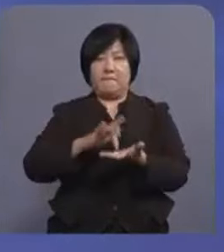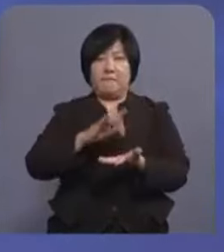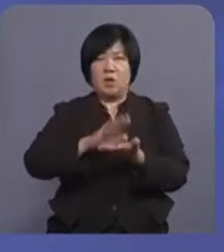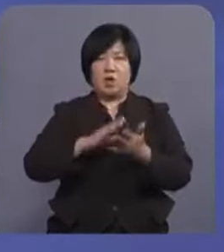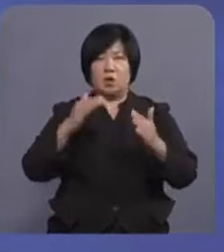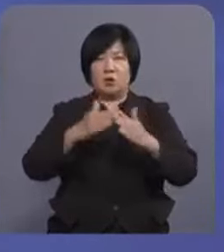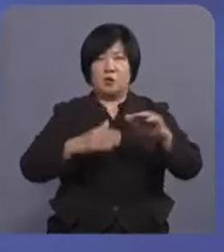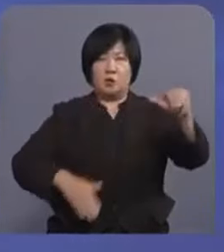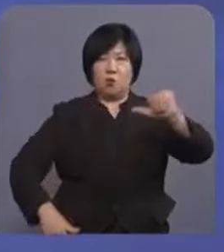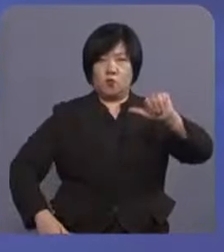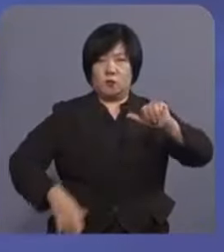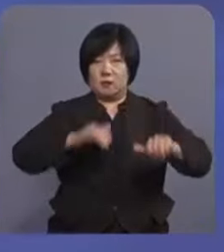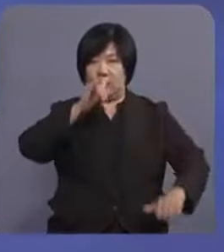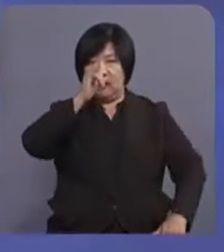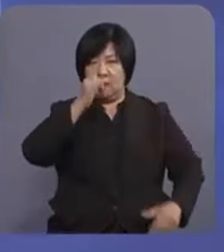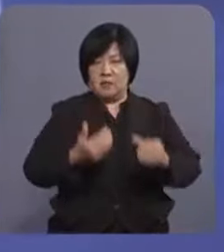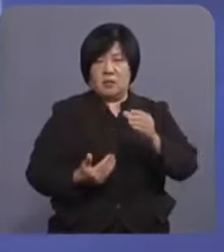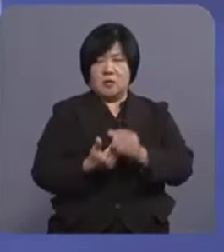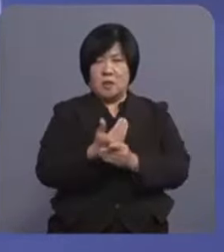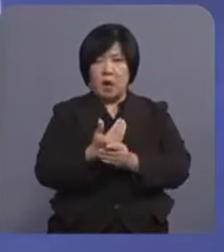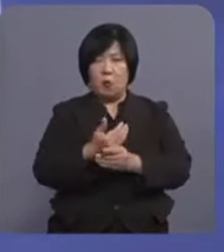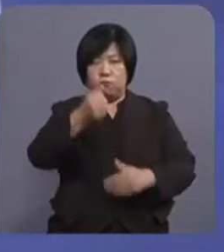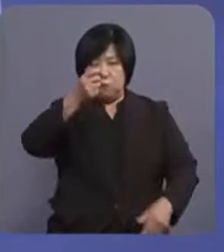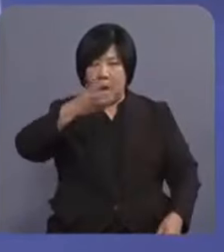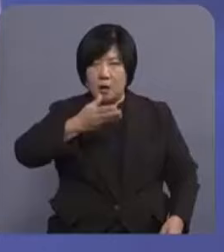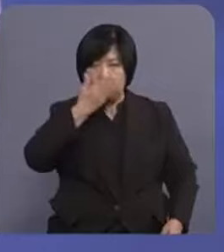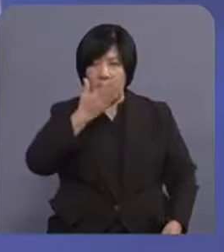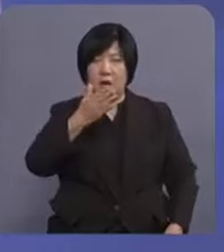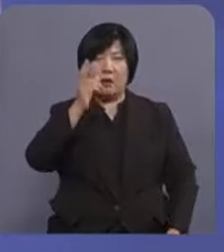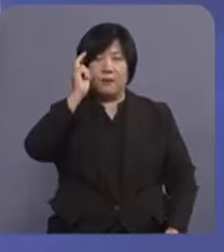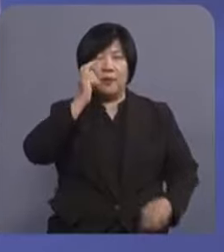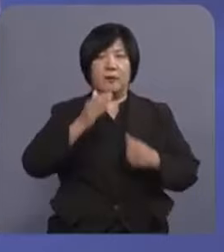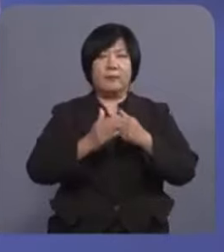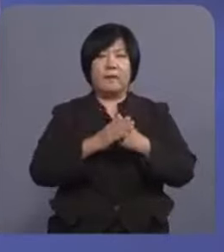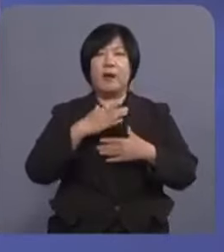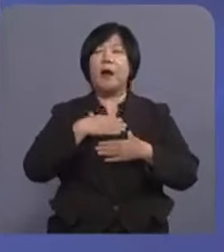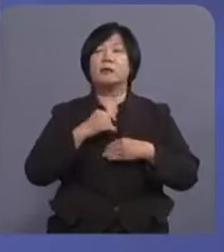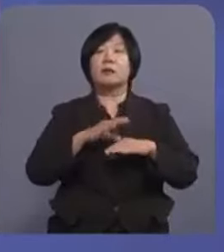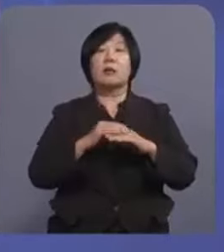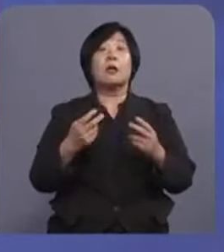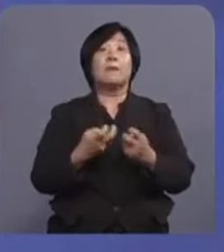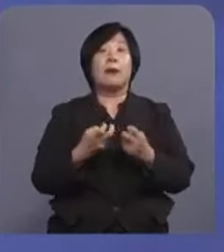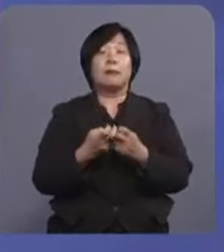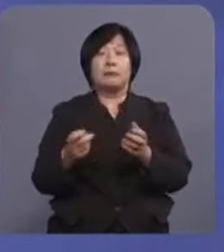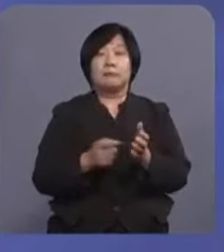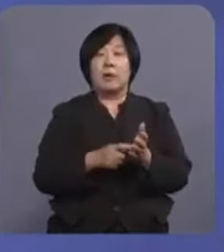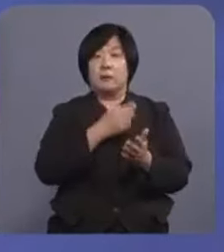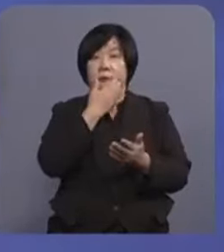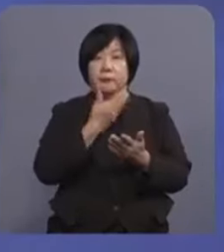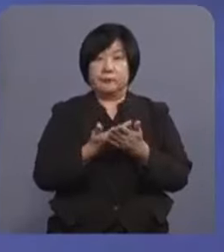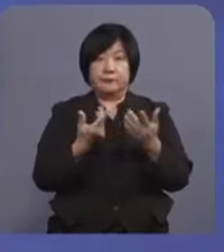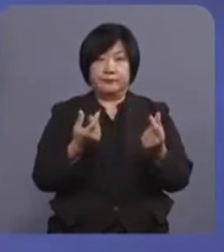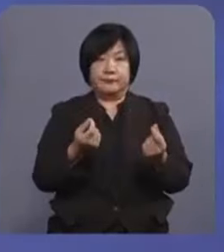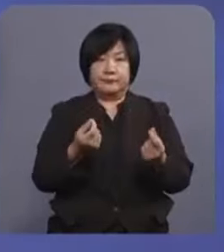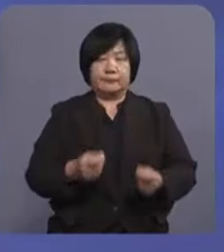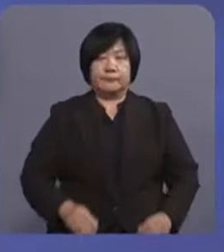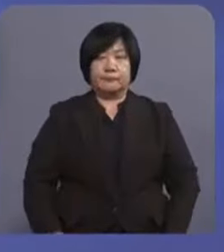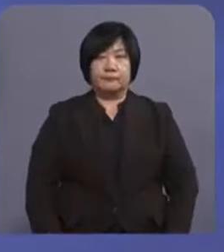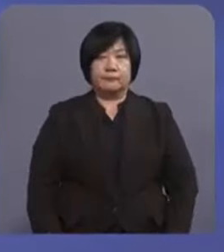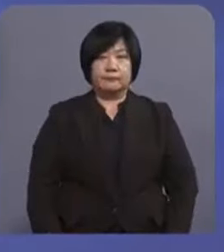호에 이릅니다 특히 사고에 취약하다 보니 안전대책을 만드는 일이 시급합니다 보대 최위지